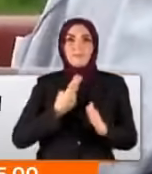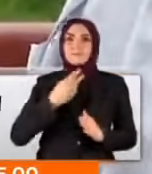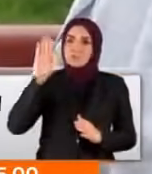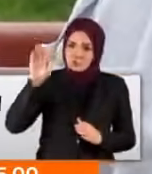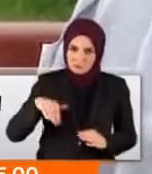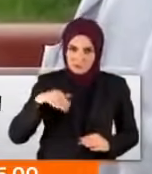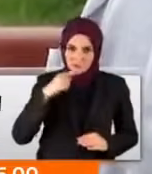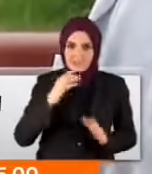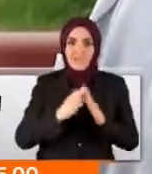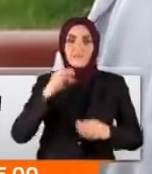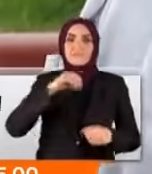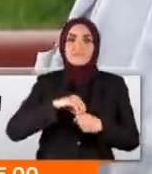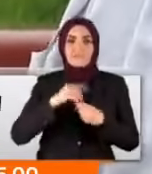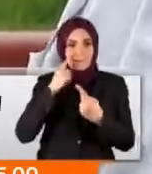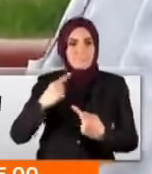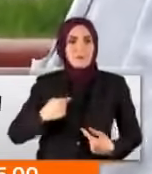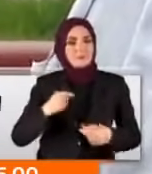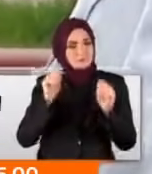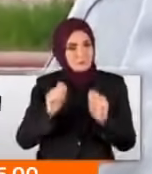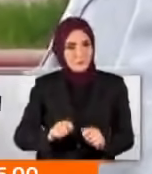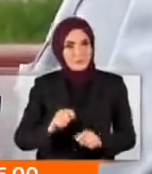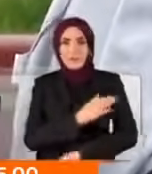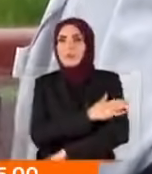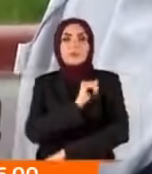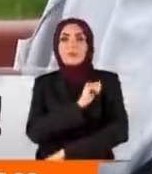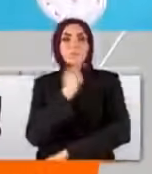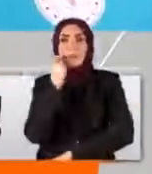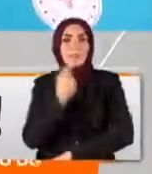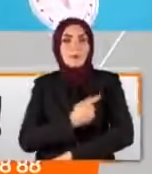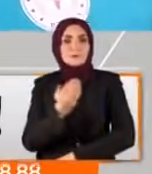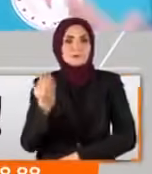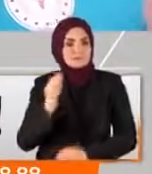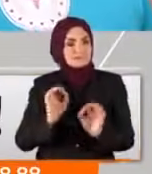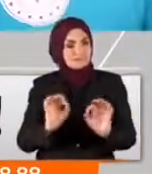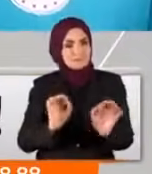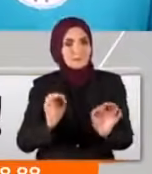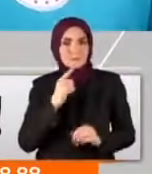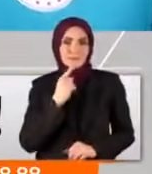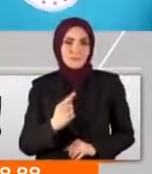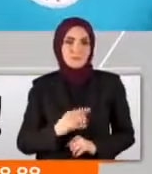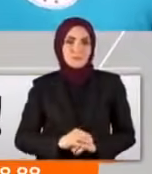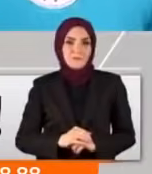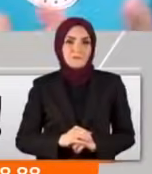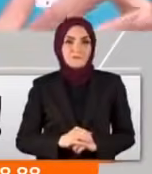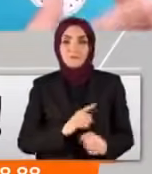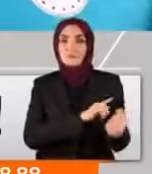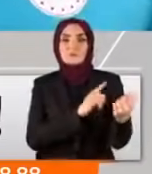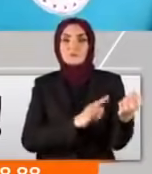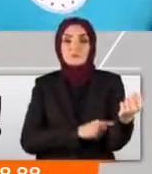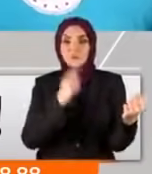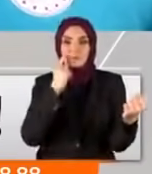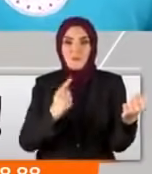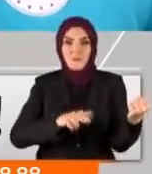yapacaklar. Evet. Tansiyonumuza bakacaklar. Evet. Tamam kızım. Gücümüzü yolda harcamak yerine direkt